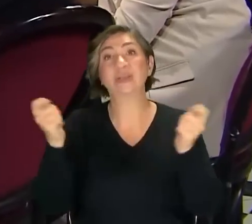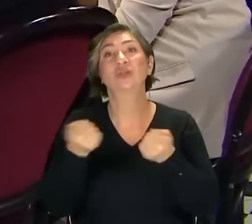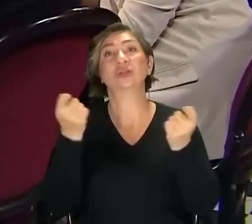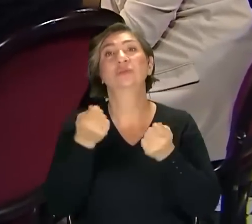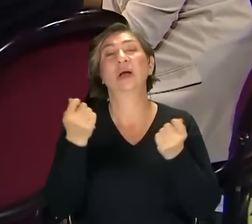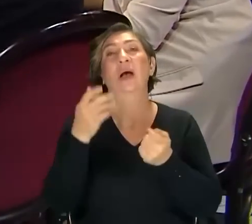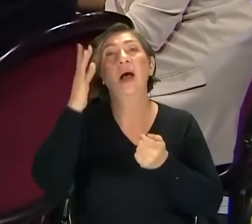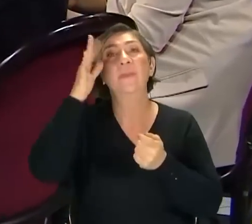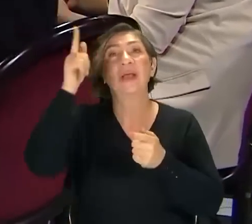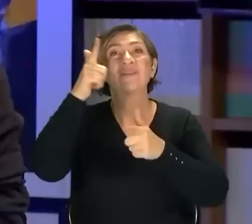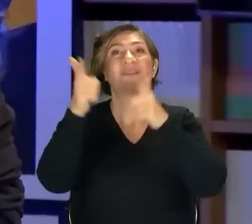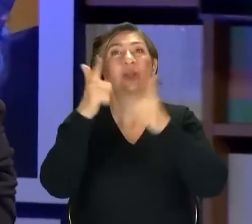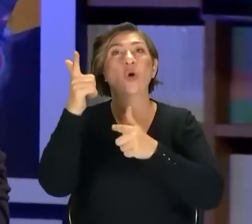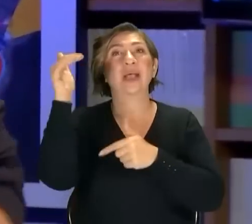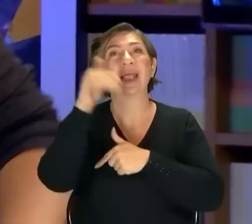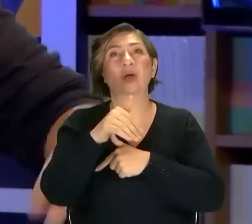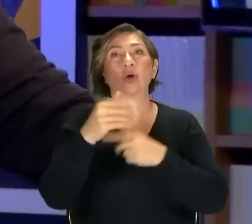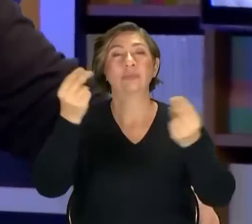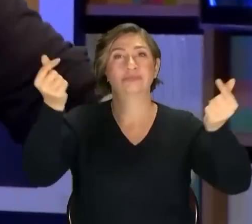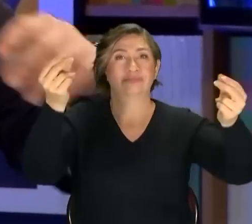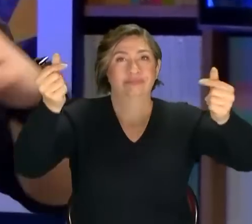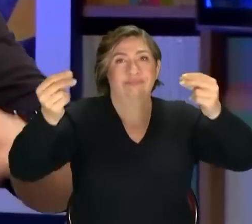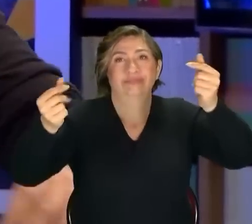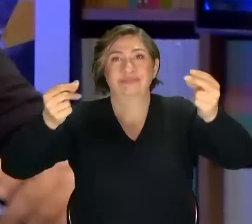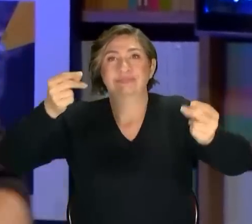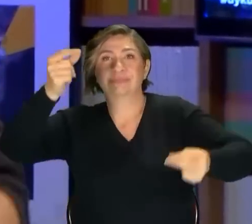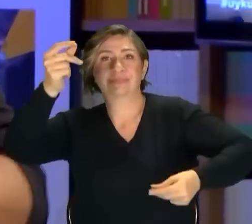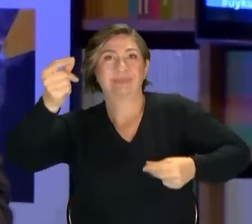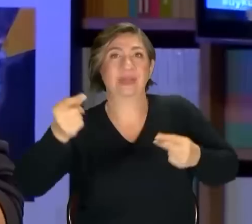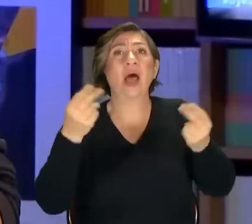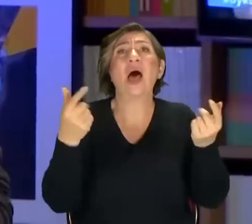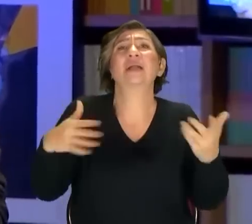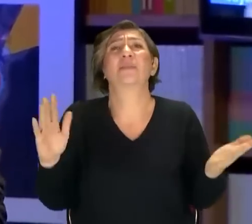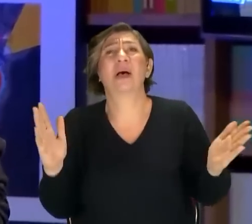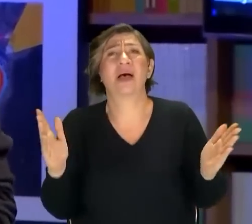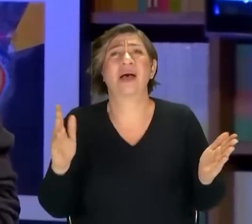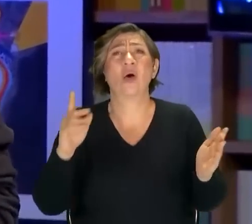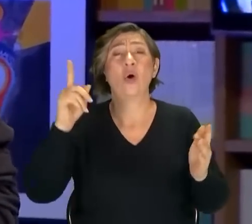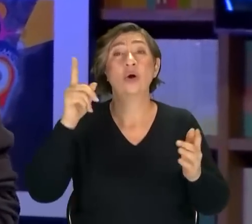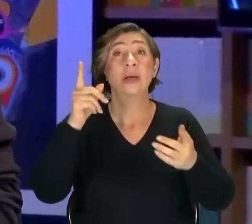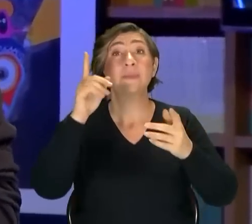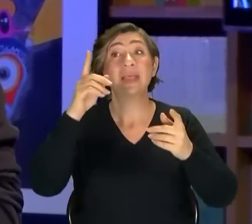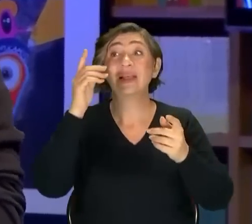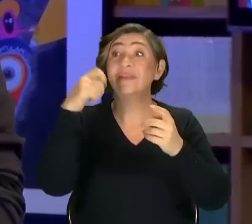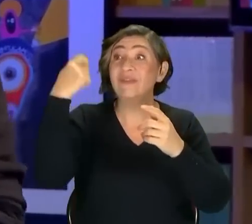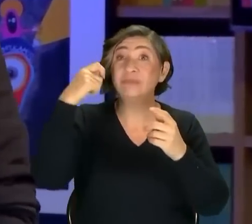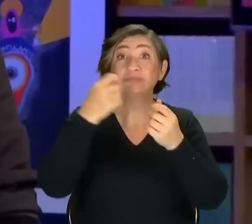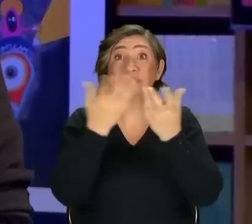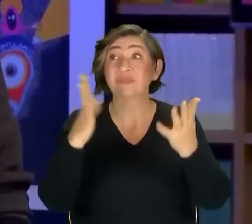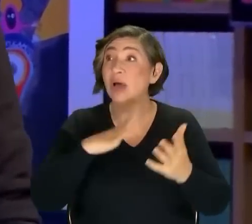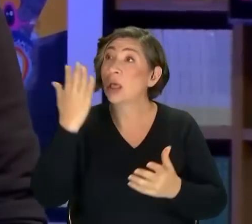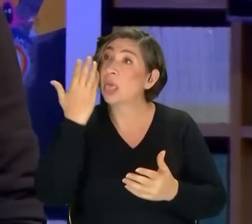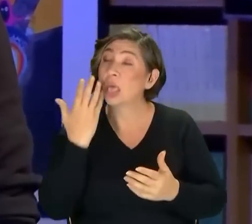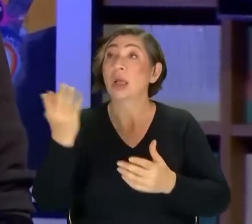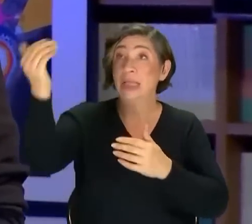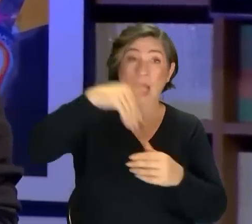durumu. Mesela Amerika'dan videolar geliyor yani işte göbek attık şeyin ortasında falan atma işte. Orada Broadway var mesela onu izle. Gel buraya bize de öğret.